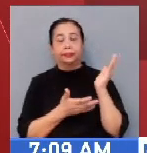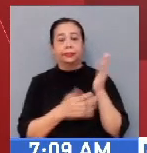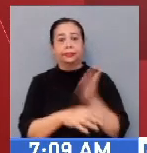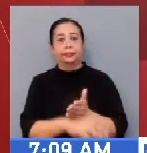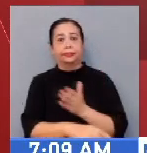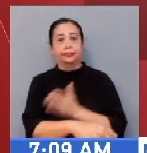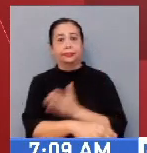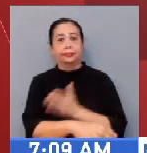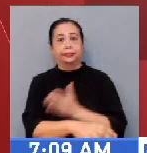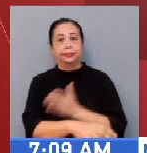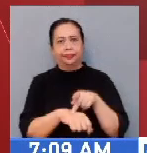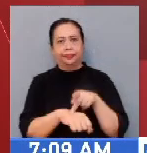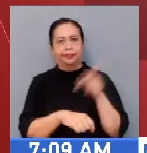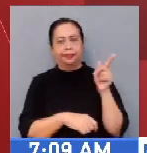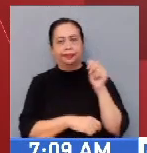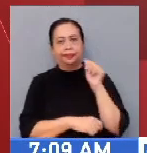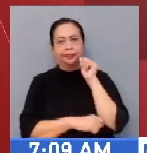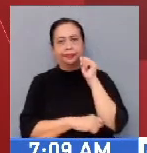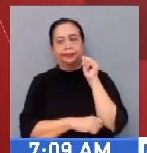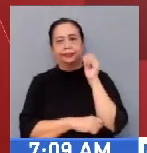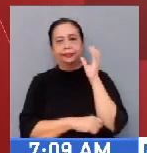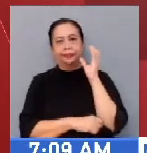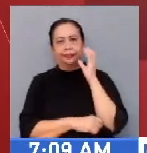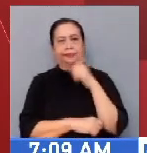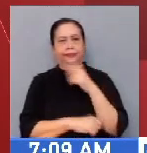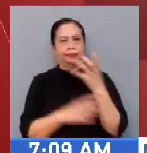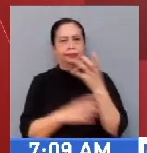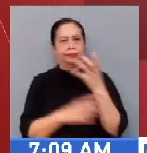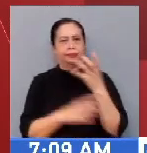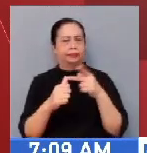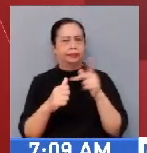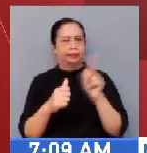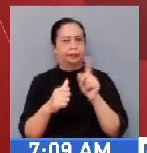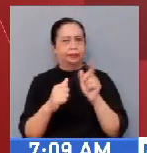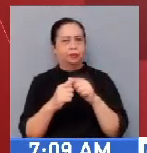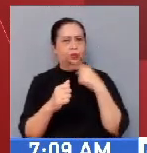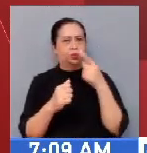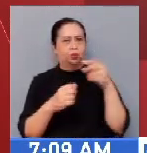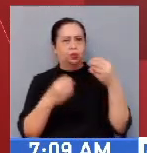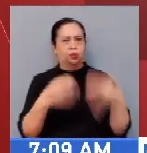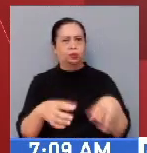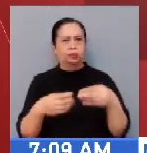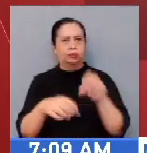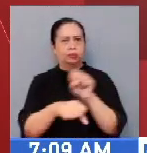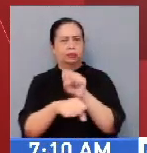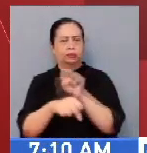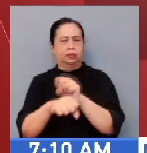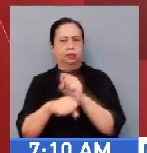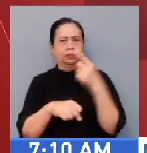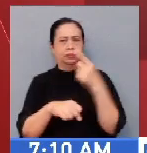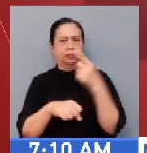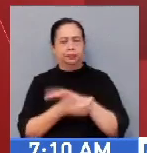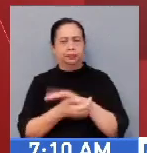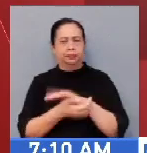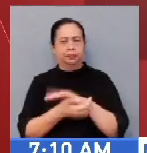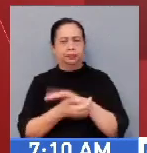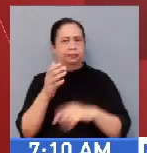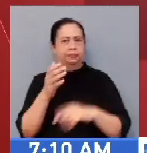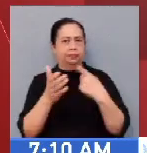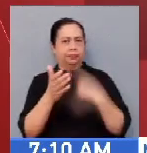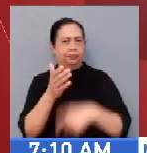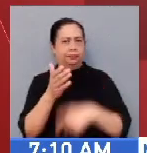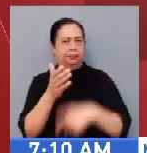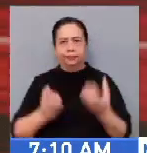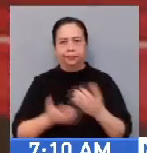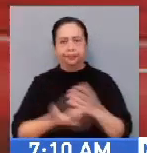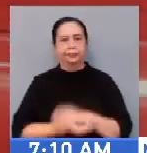Cruz, hiling na gawing prioridad ang mga nawala ng hanap buhay. Babaan ang singil sa tax at gawing all levels na ang